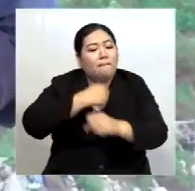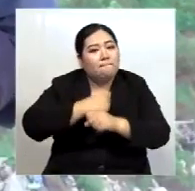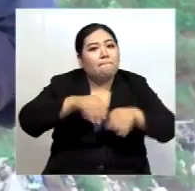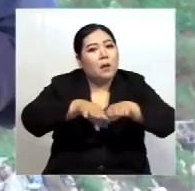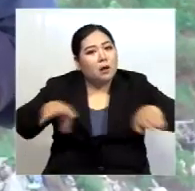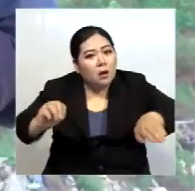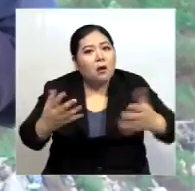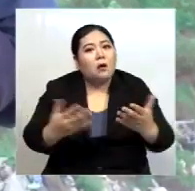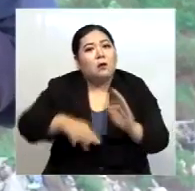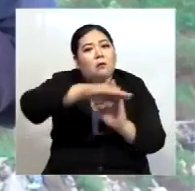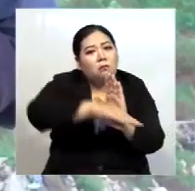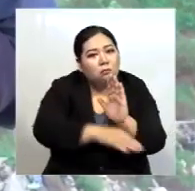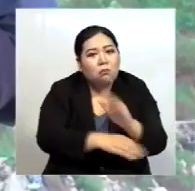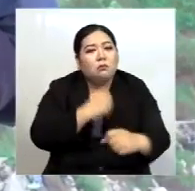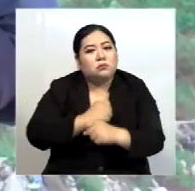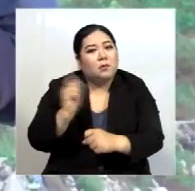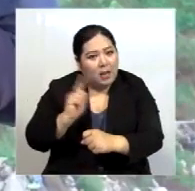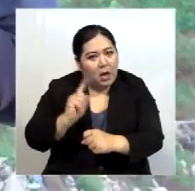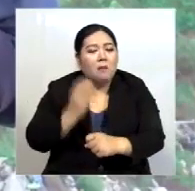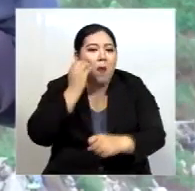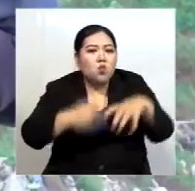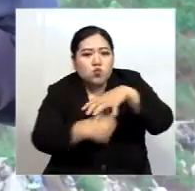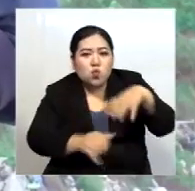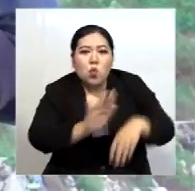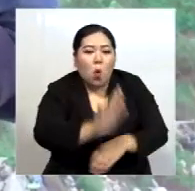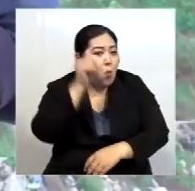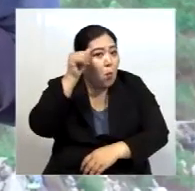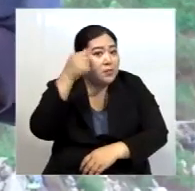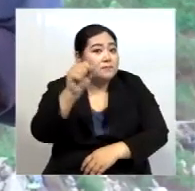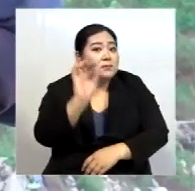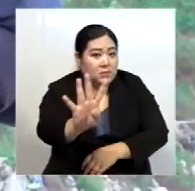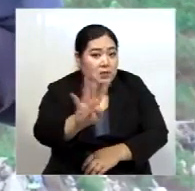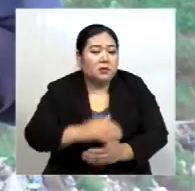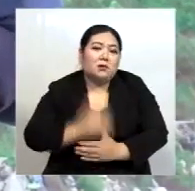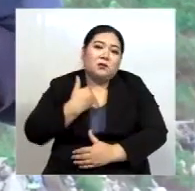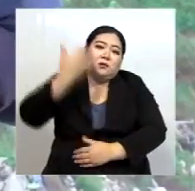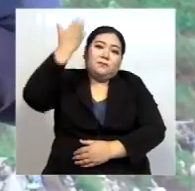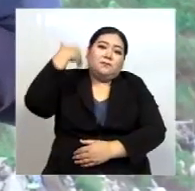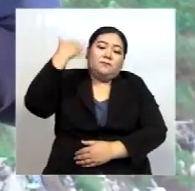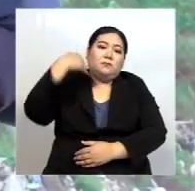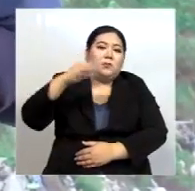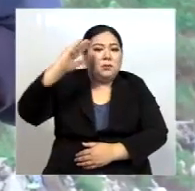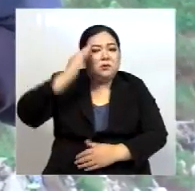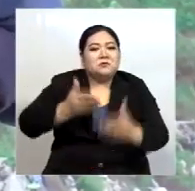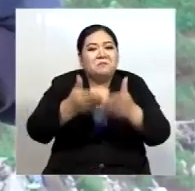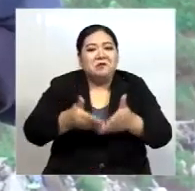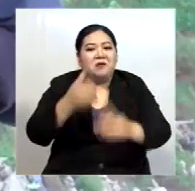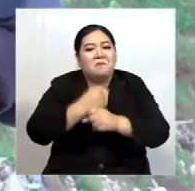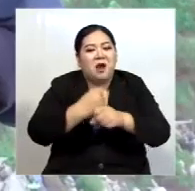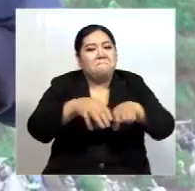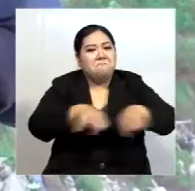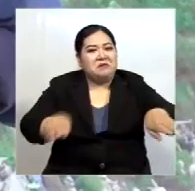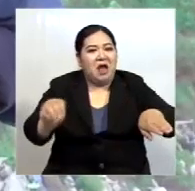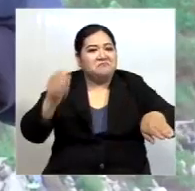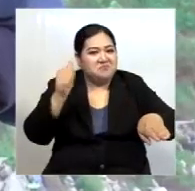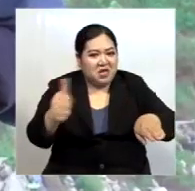การดูแลขั้นตอนยังไงในระหว่างกักตัวยังภูมิลำเนาช่วง14วันซึ่งที่ผ่านมาทางกองทัพเรือก็ทำงานมาก็ถือว่ามีมาตรฐ